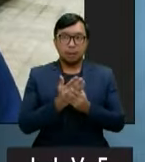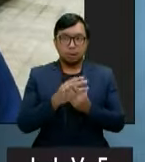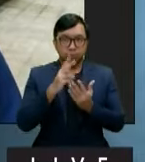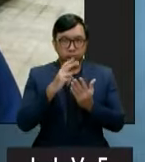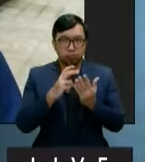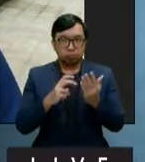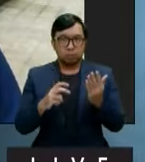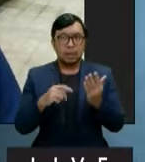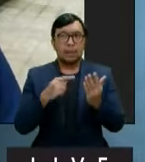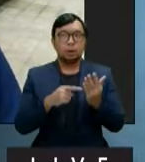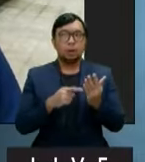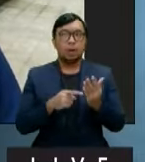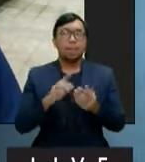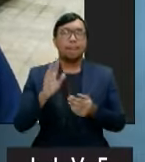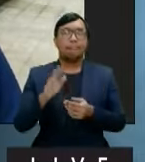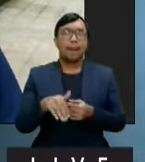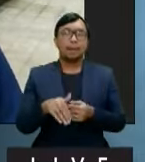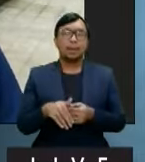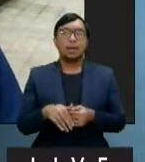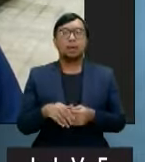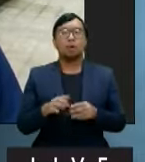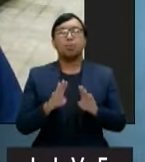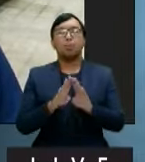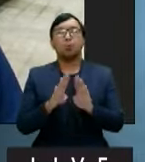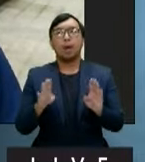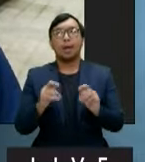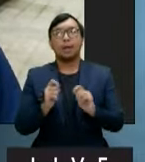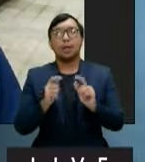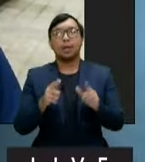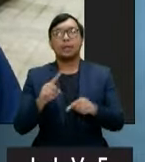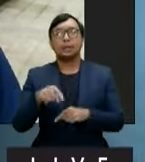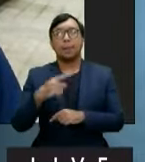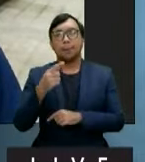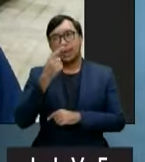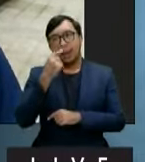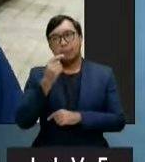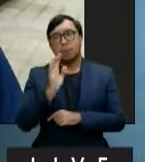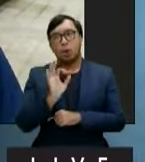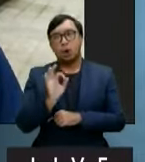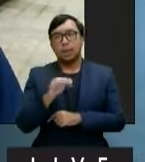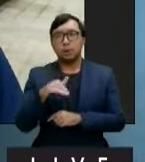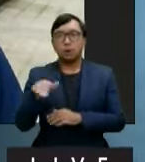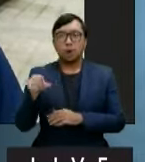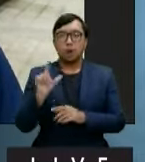sampai hari Kamis, begitu ya. Terima kasih atas informasinya, reporter BTV Zul Fakar, selamat bertugas kembali.